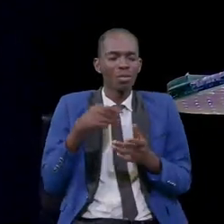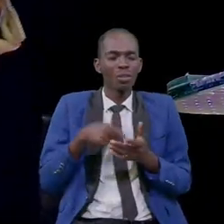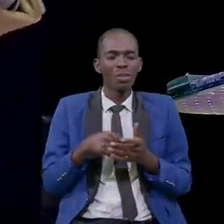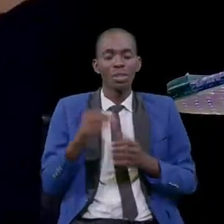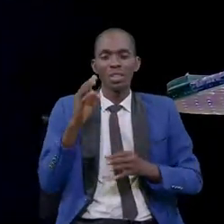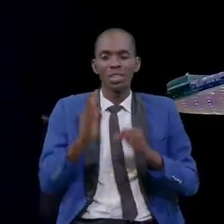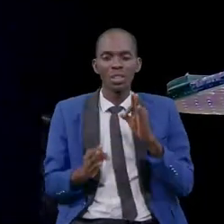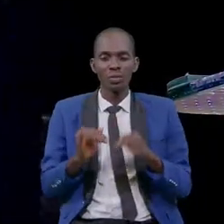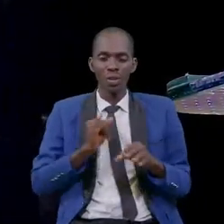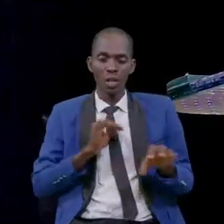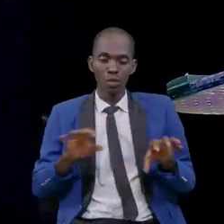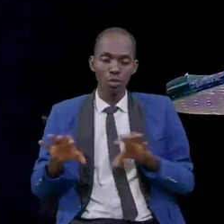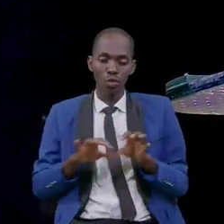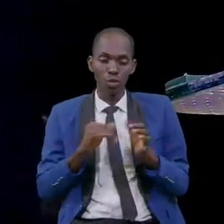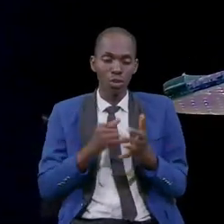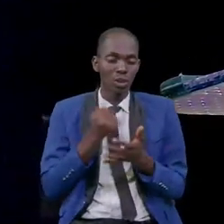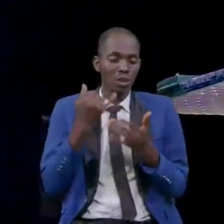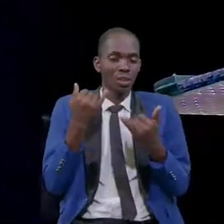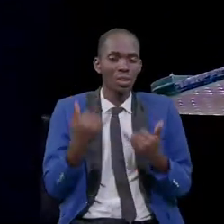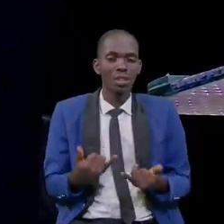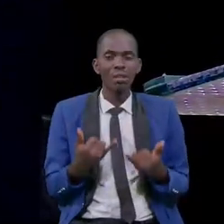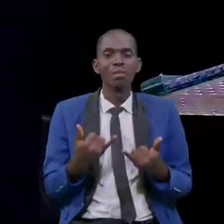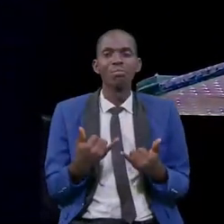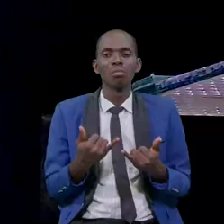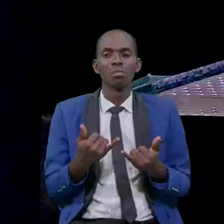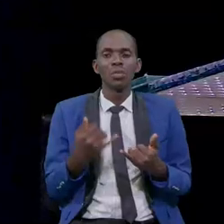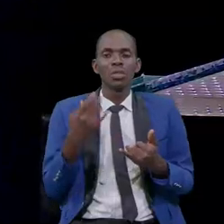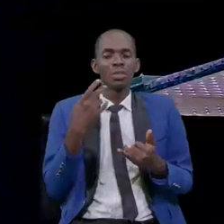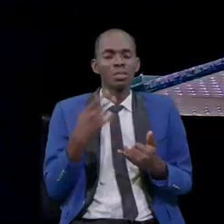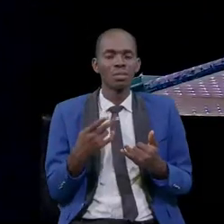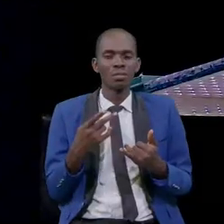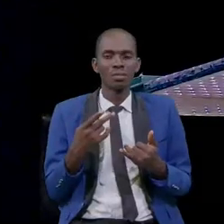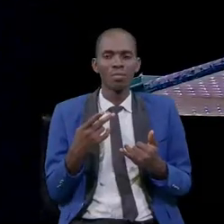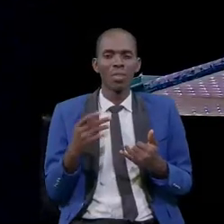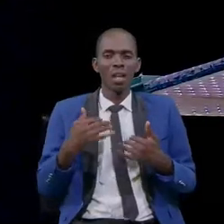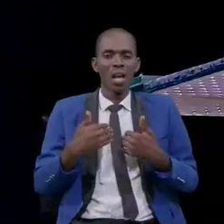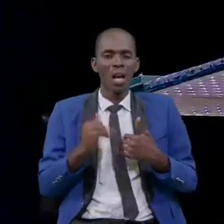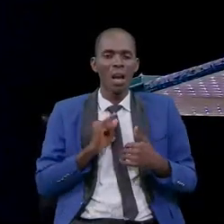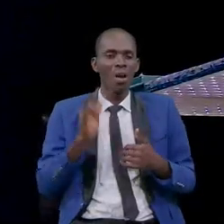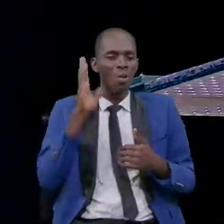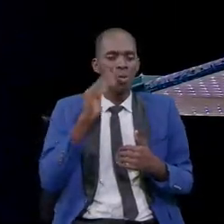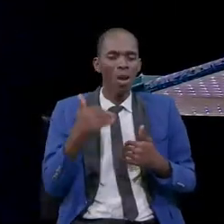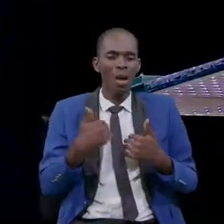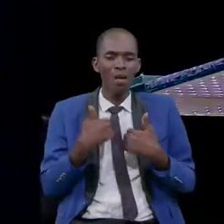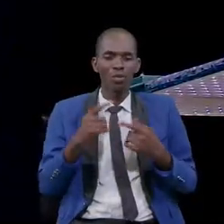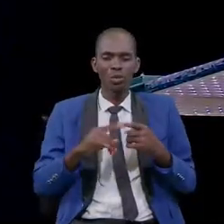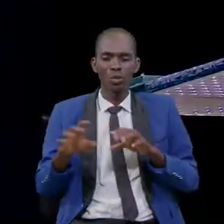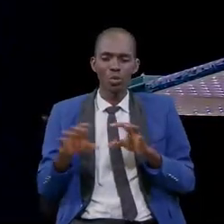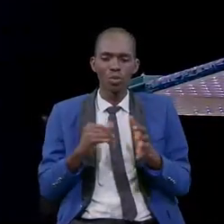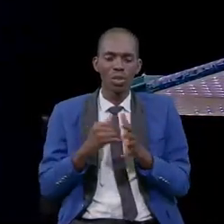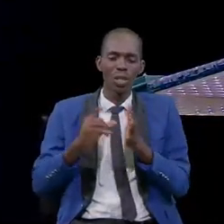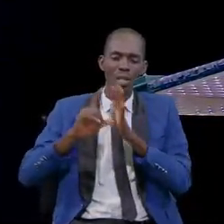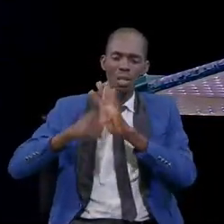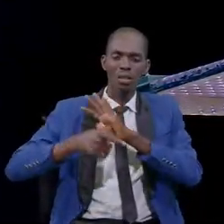fais ça maintenant, est-ce que je pense à la restitution nécessaire que je dois faire après?